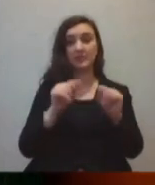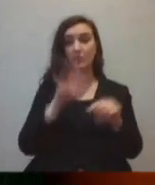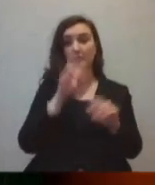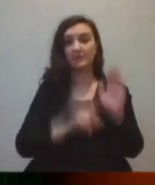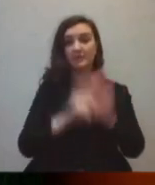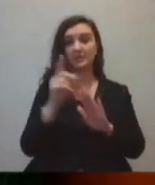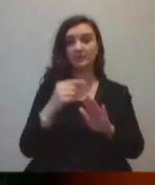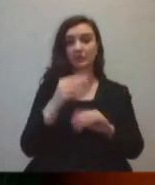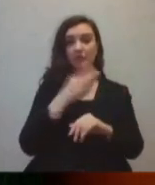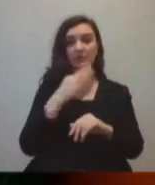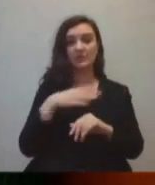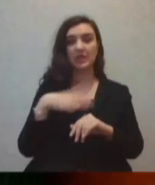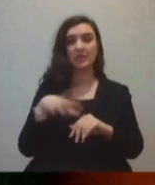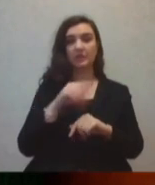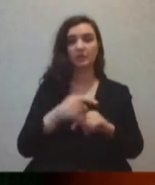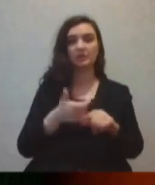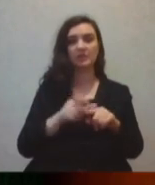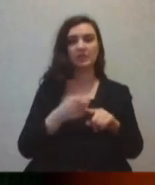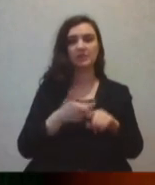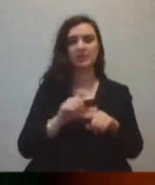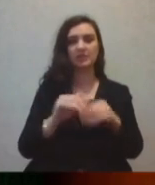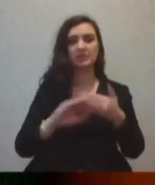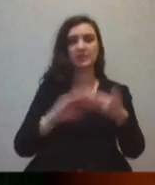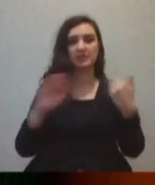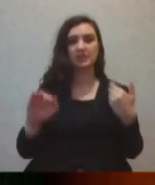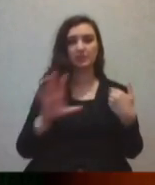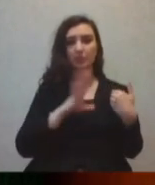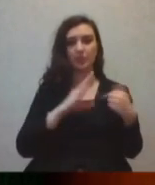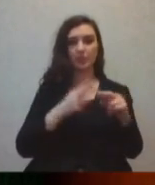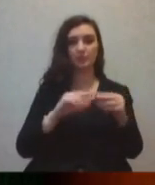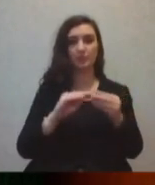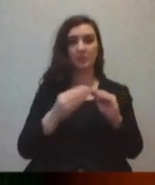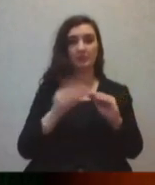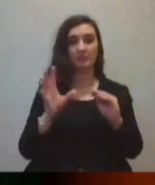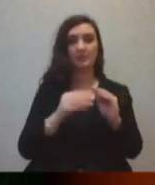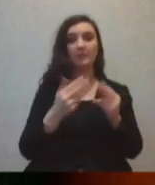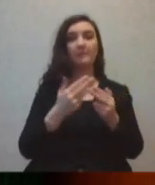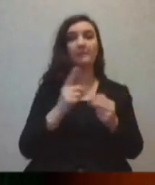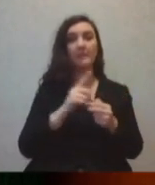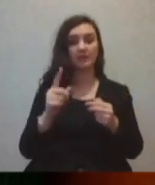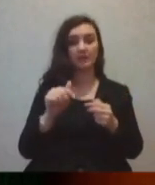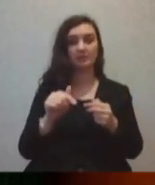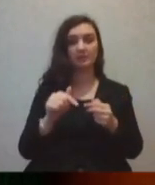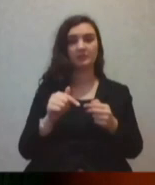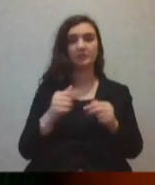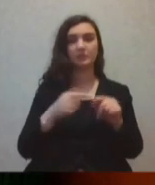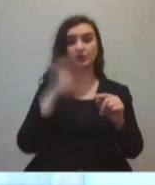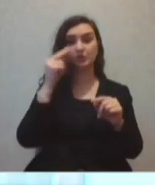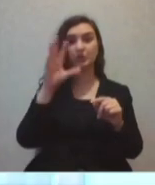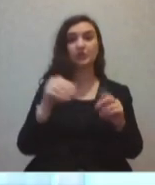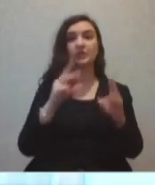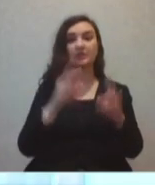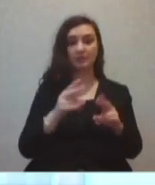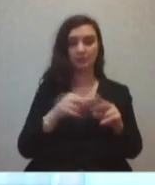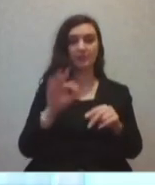ჯერ საქართველოსთან ძალიან დისტანცირებული იყო ეს პრობლემები, მაგრამ რა კი ჩინეთში ხდებოდა, ჩვენ